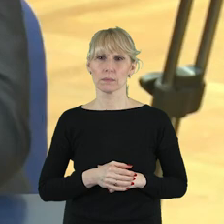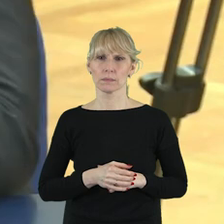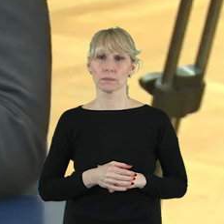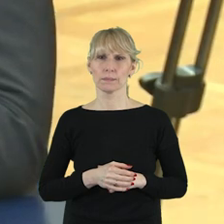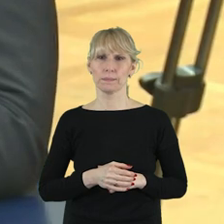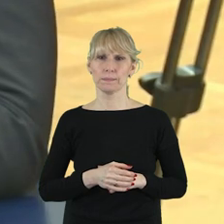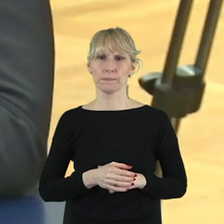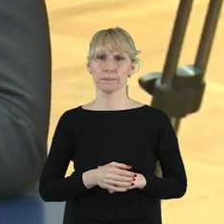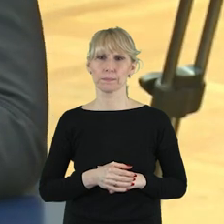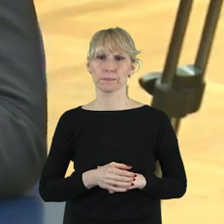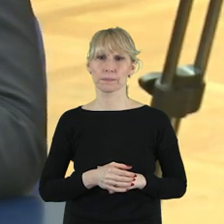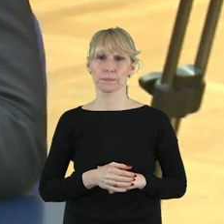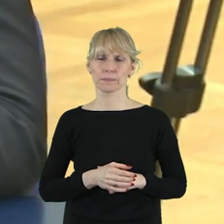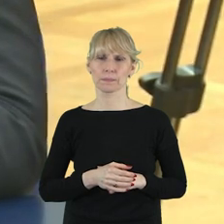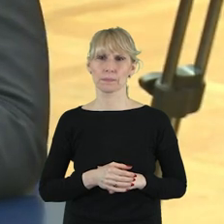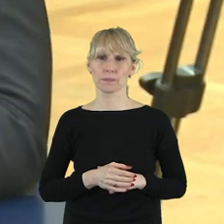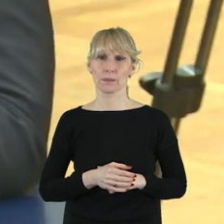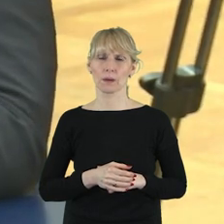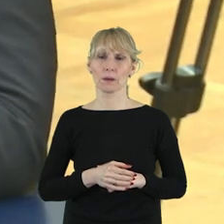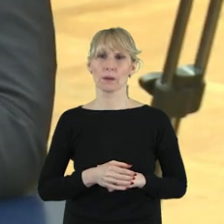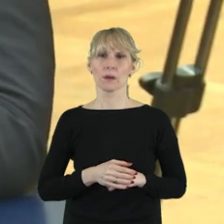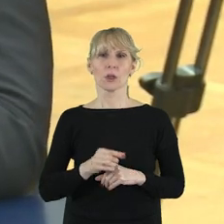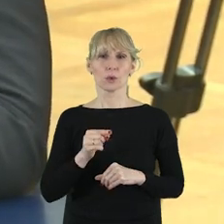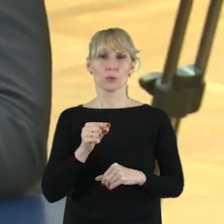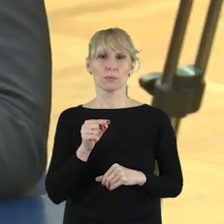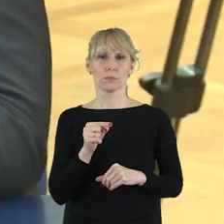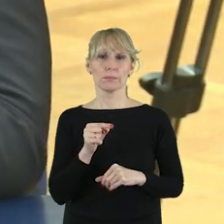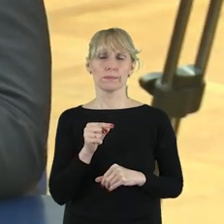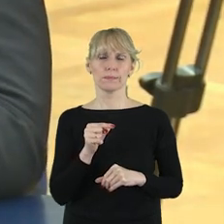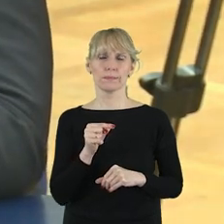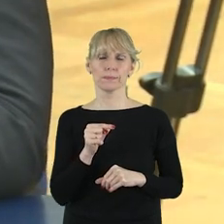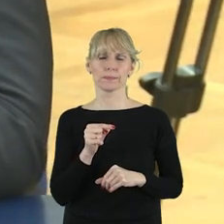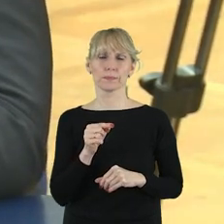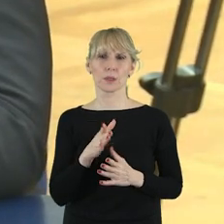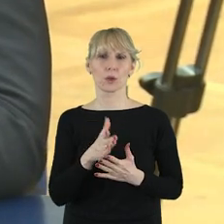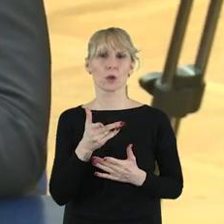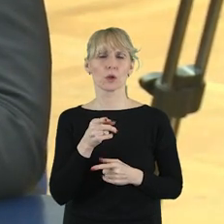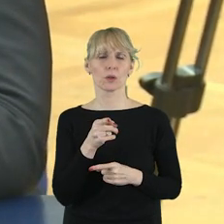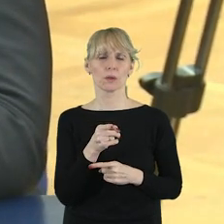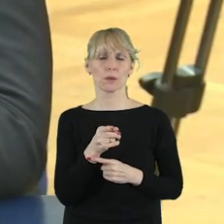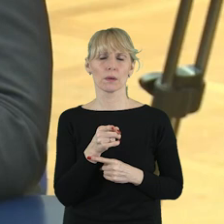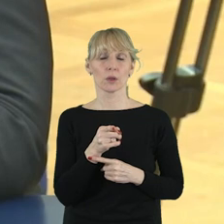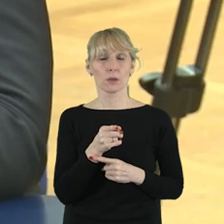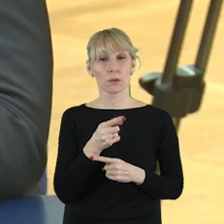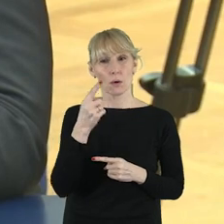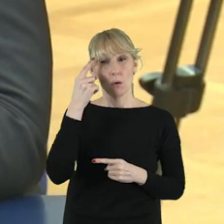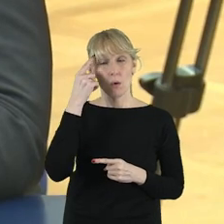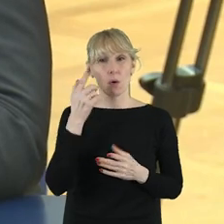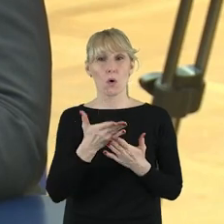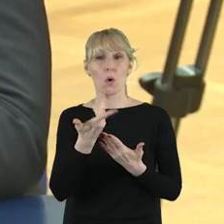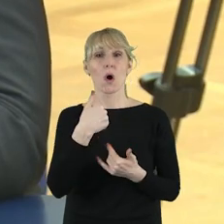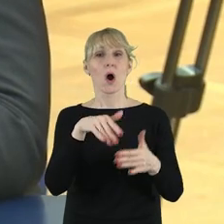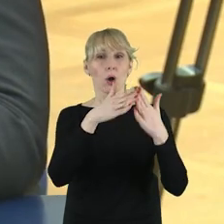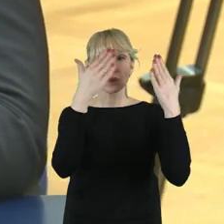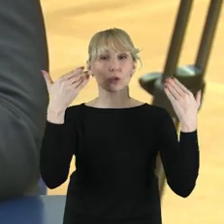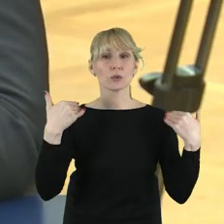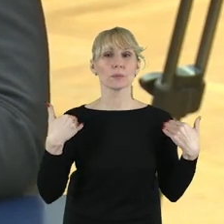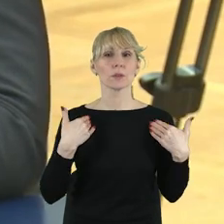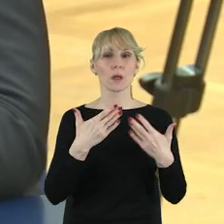przewidywalność zachowania szpitala wojewódzkiego w Sieradzu jako